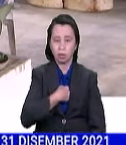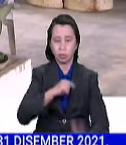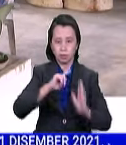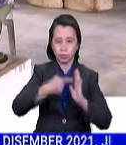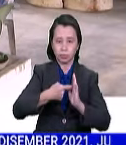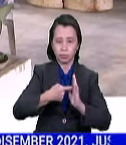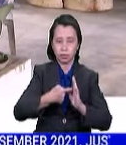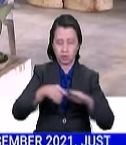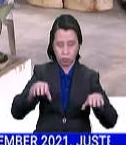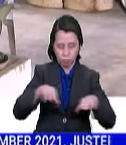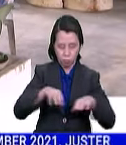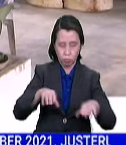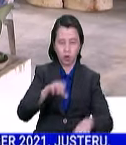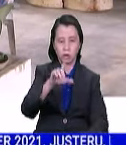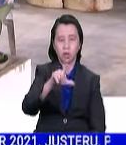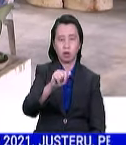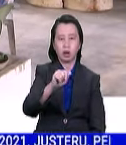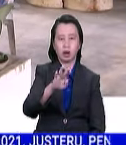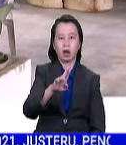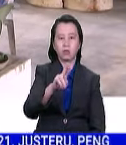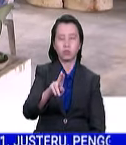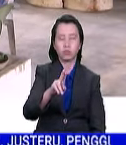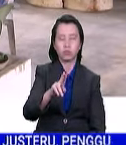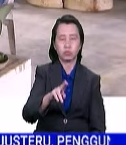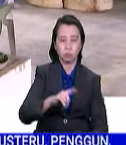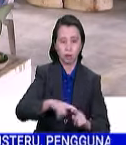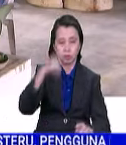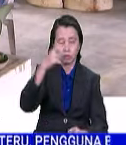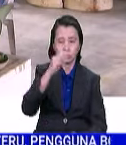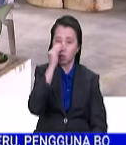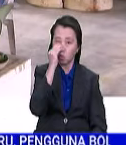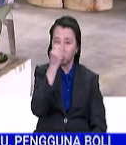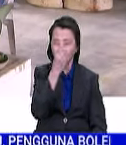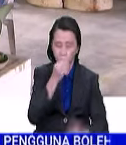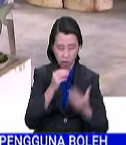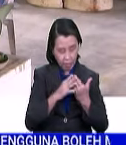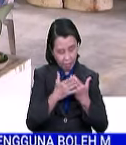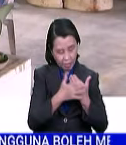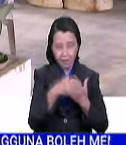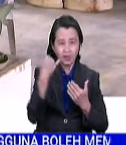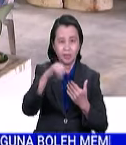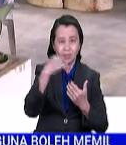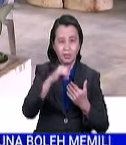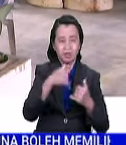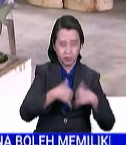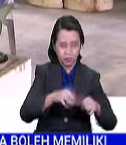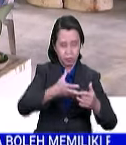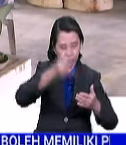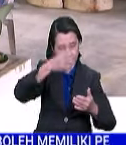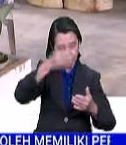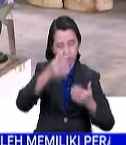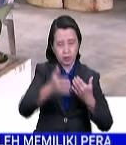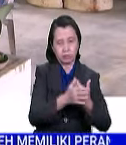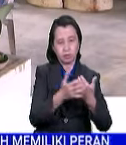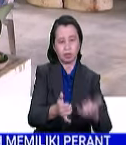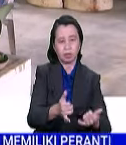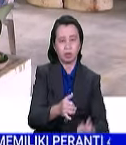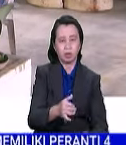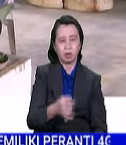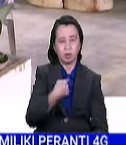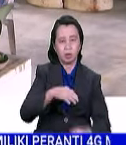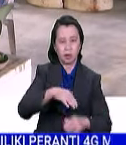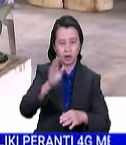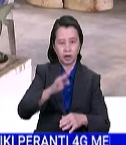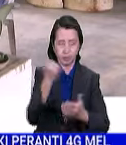start buat labu sayung lah. Tapi untuk bunga timbul tu masih belajar lagi sampai sekarang sebab saya